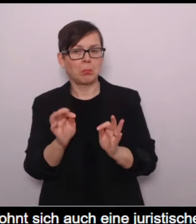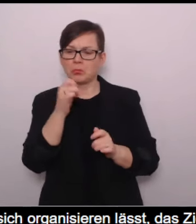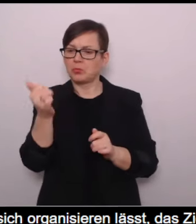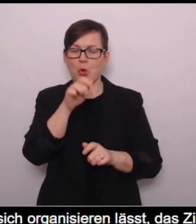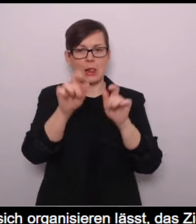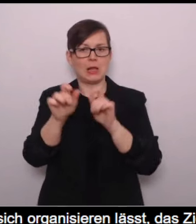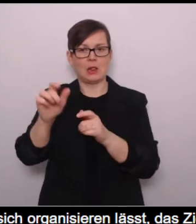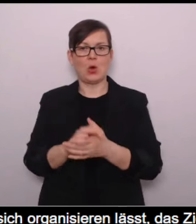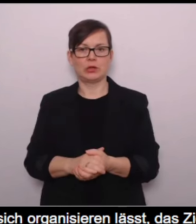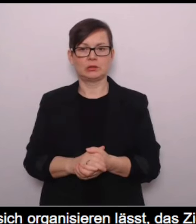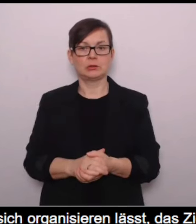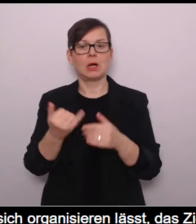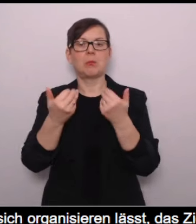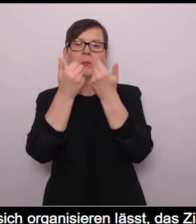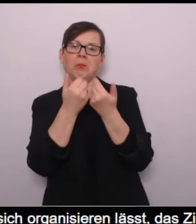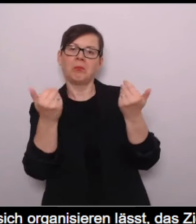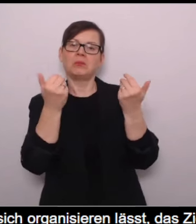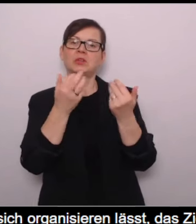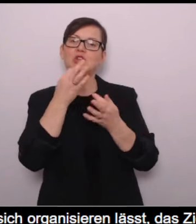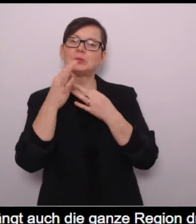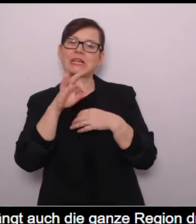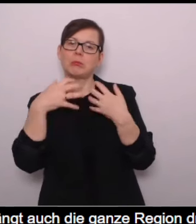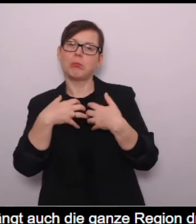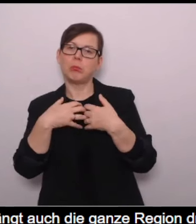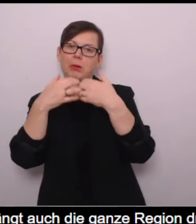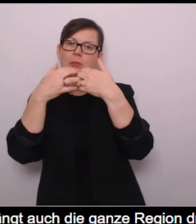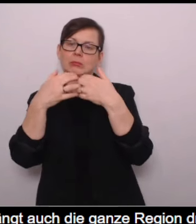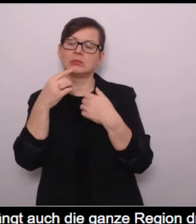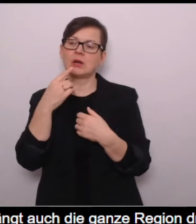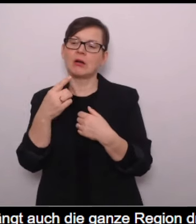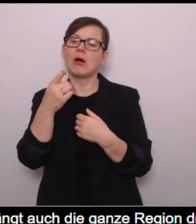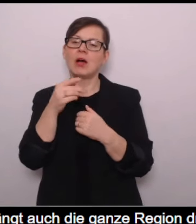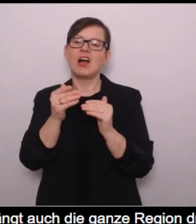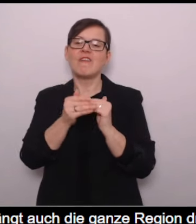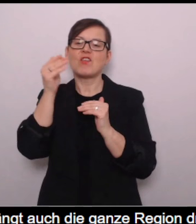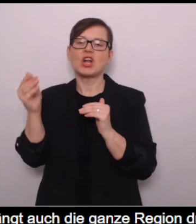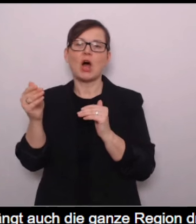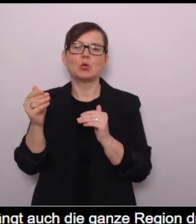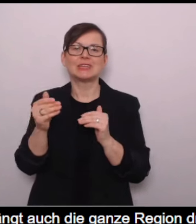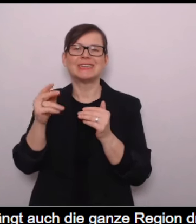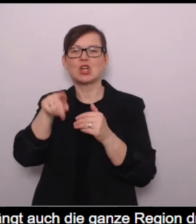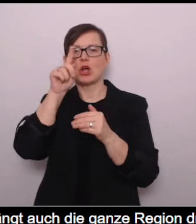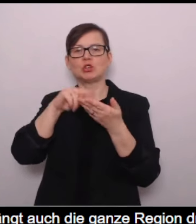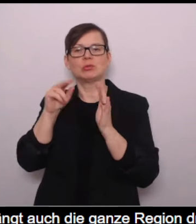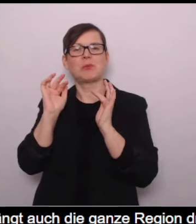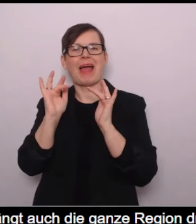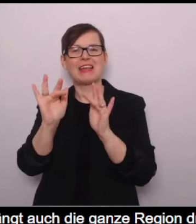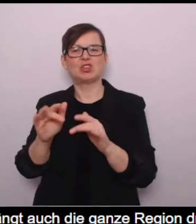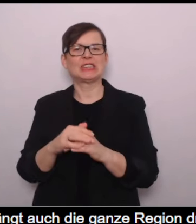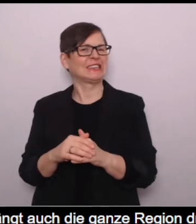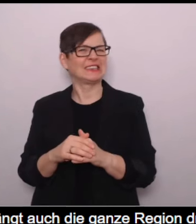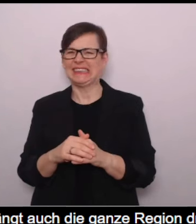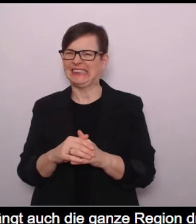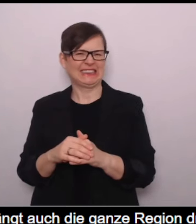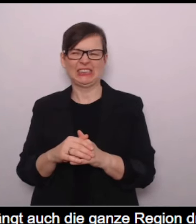Menschen mit Migrationshintergrund wirklich engagieren. Tolle Leute, ja, deswegen da ist der richtige Weg. Aber jetzt extra solche Parteien zu gründen, den Eindruck